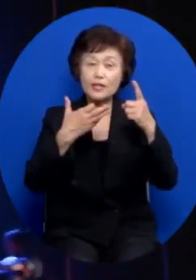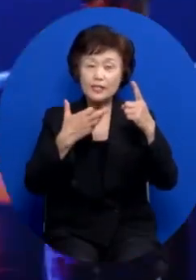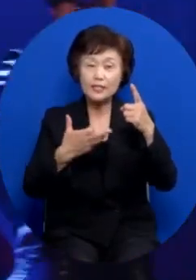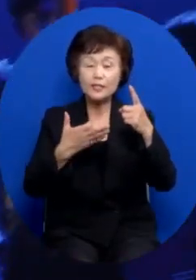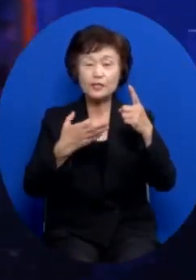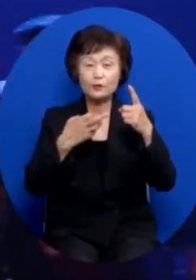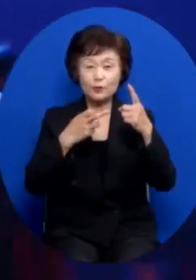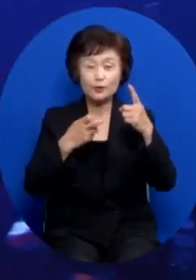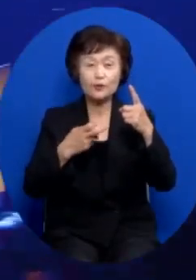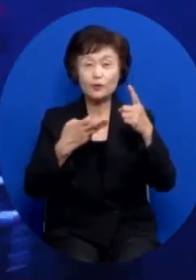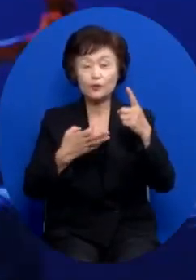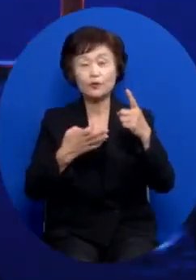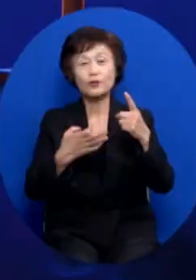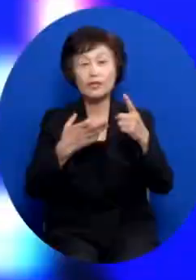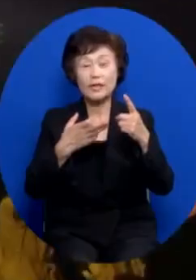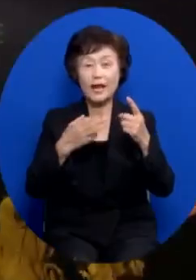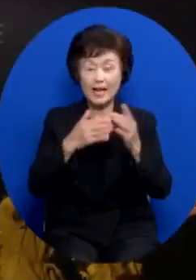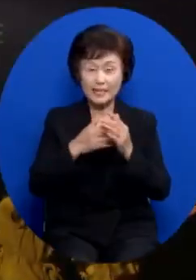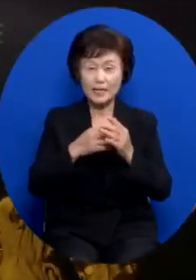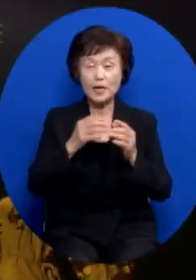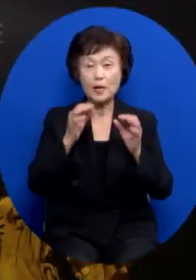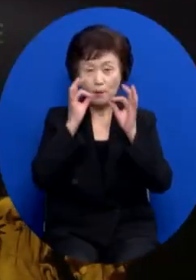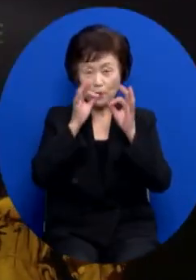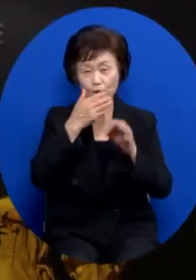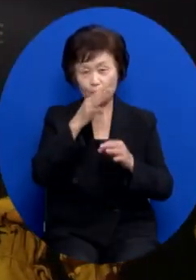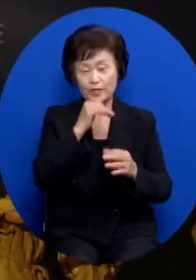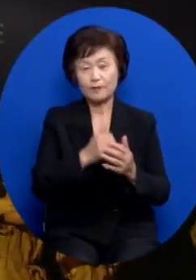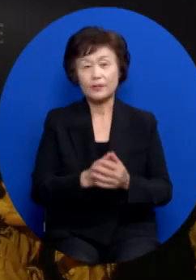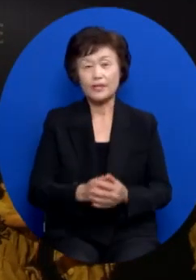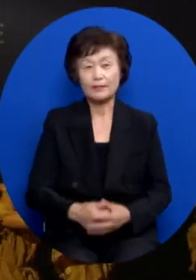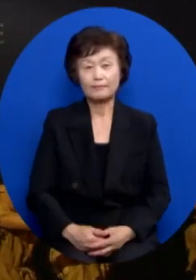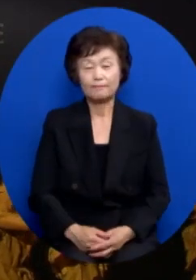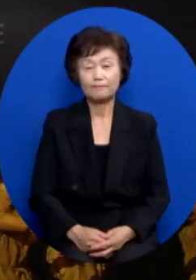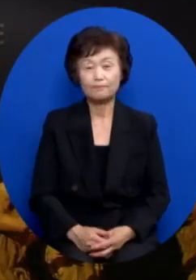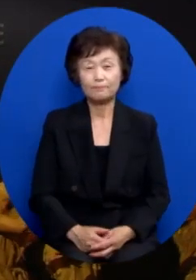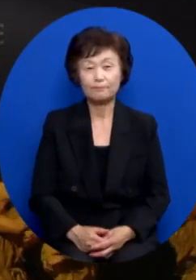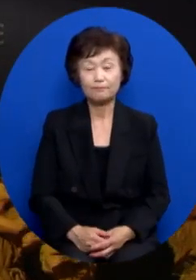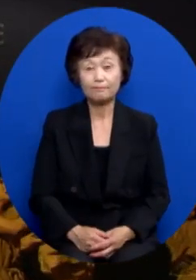LG 아트센터에서 만날 수 있습니다. CTS 뉴스 이가영입니다.